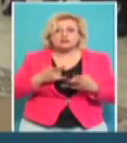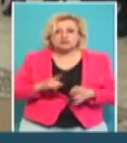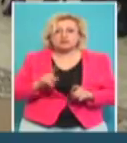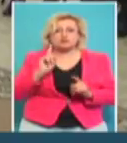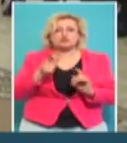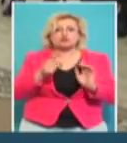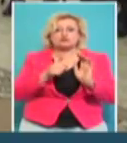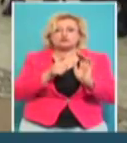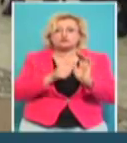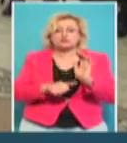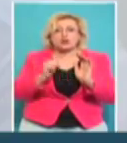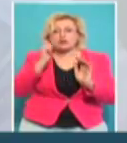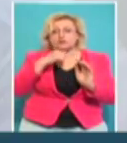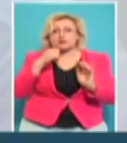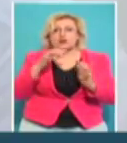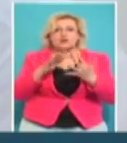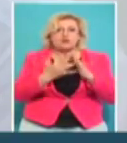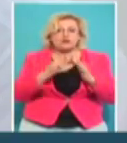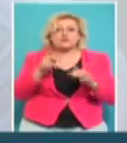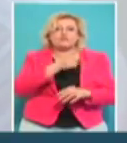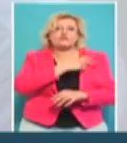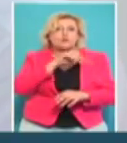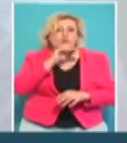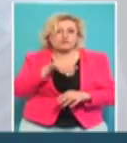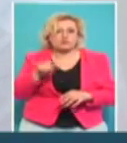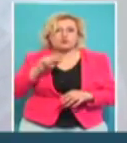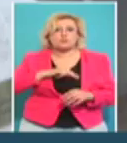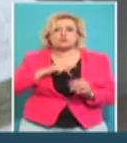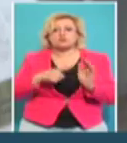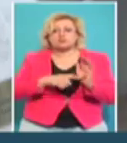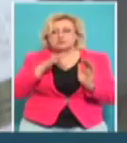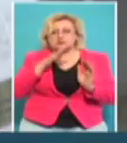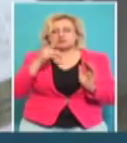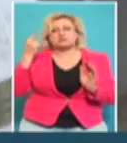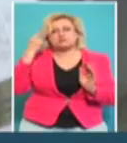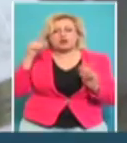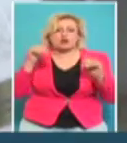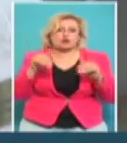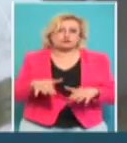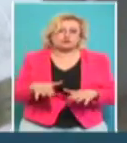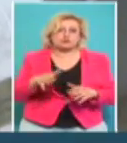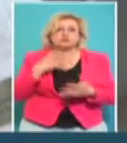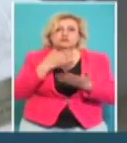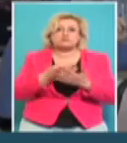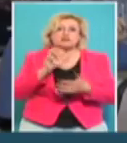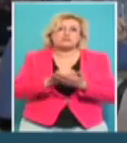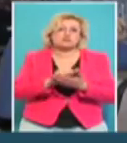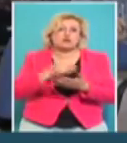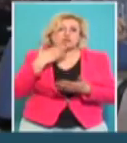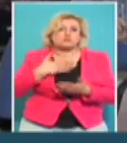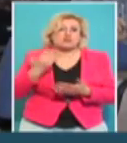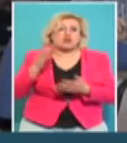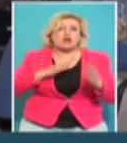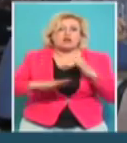туындысы. 2015 жылдан бастап ақындық өнерін көпшілік назарына ұсынып келе жатқан ақынның маусым айында қар беткейлер жинағы мың дана